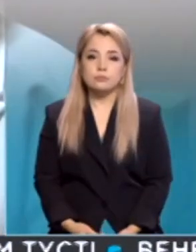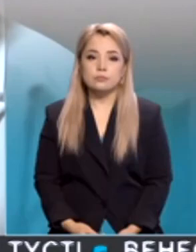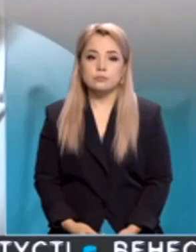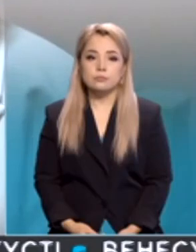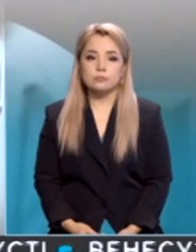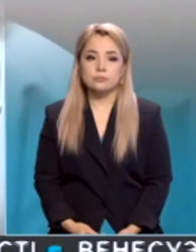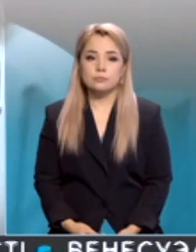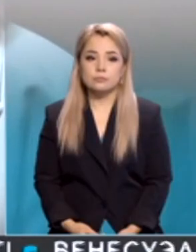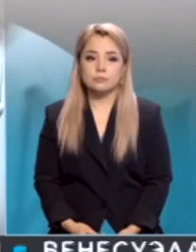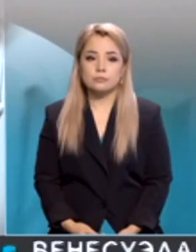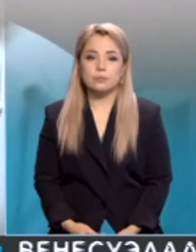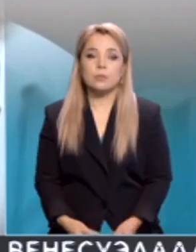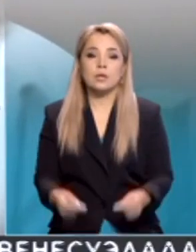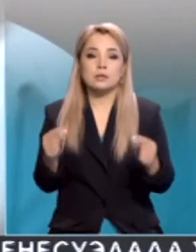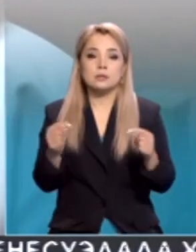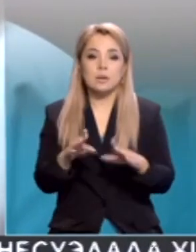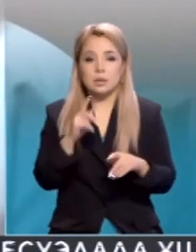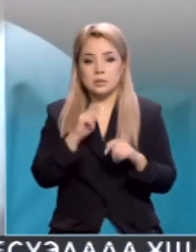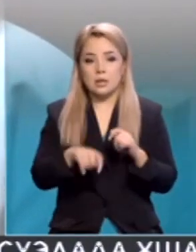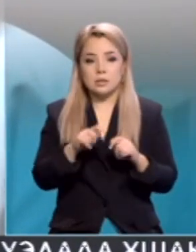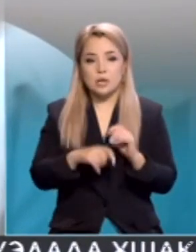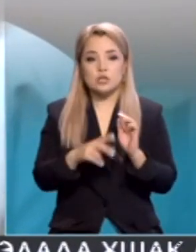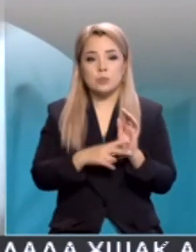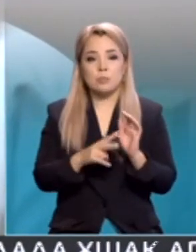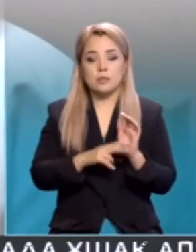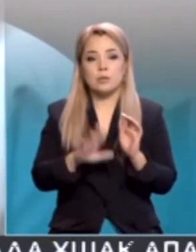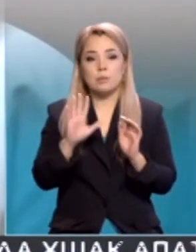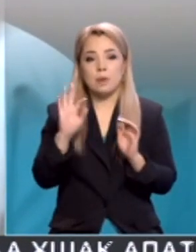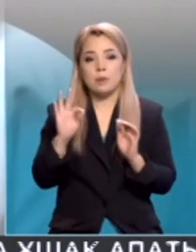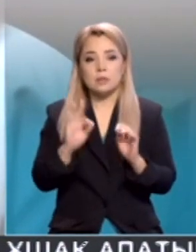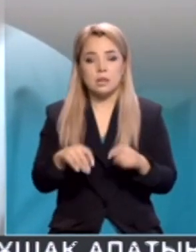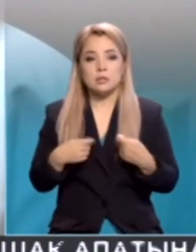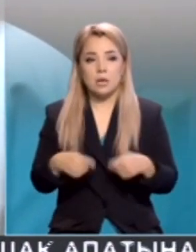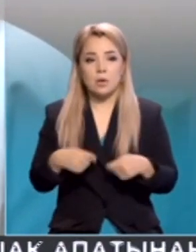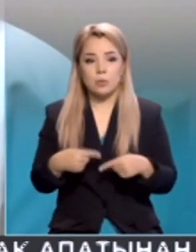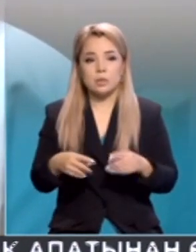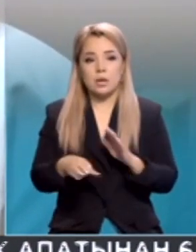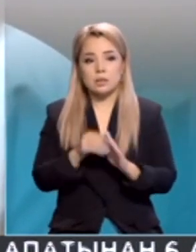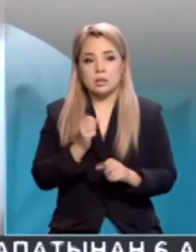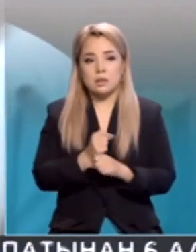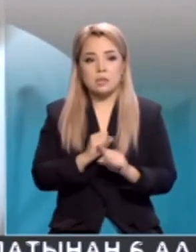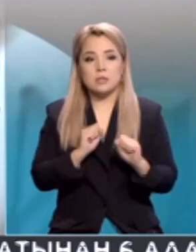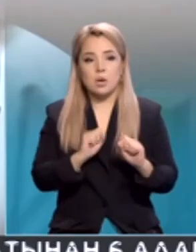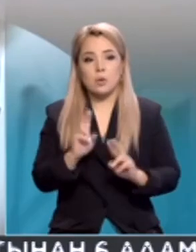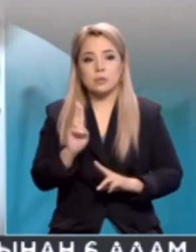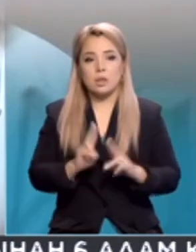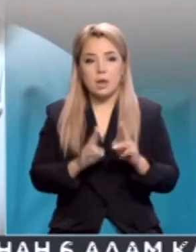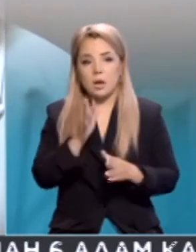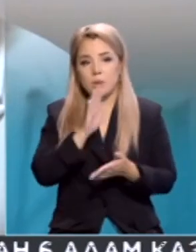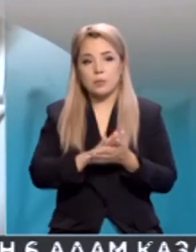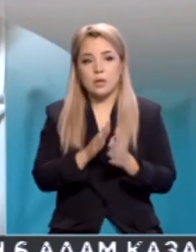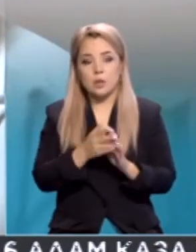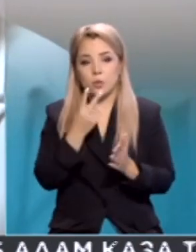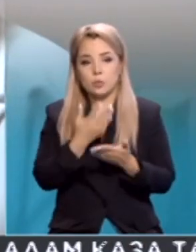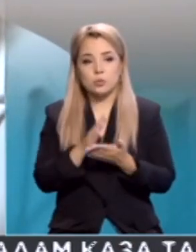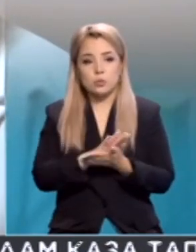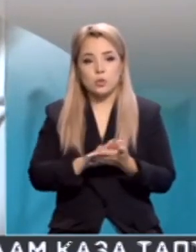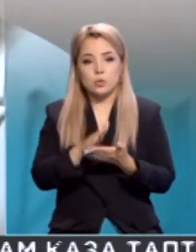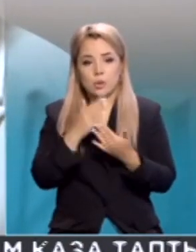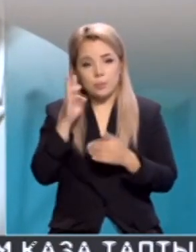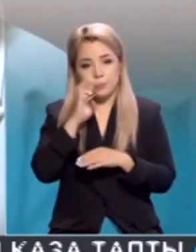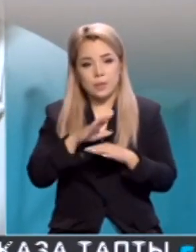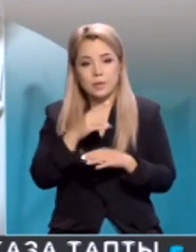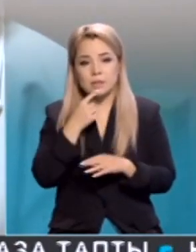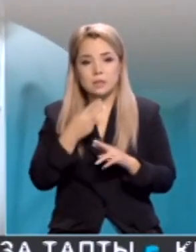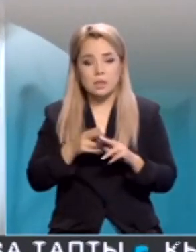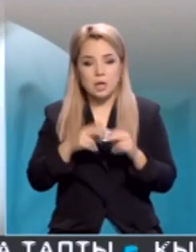Сравнительный анализ показывает. Сәйкессіздіктердің 75% тауарларды таңбалауға байланысты, сақтау ережесі мен мерзімі көрсетілмеген. Мемлекеттік